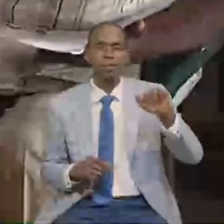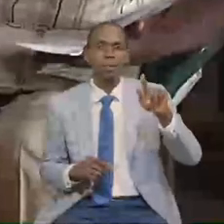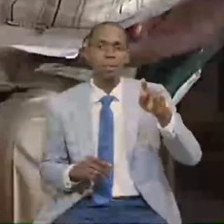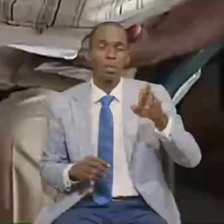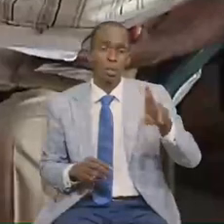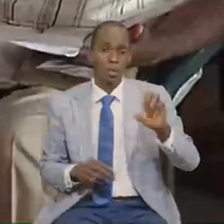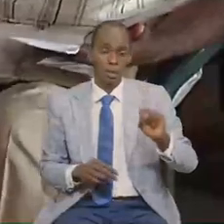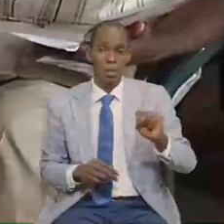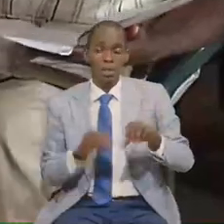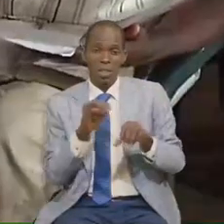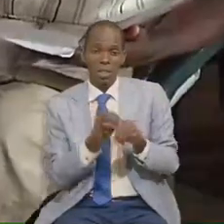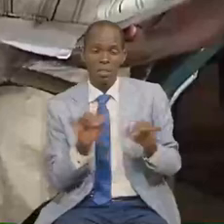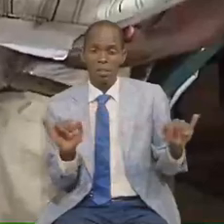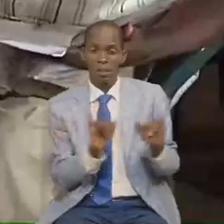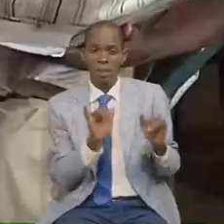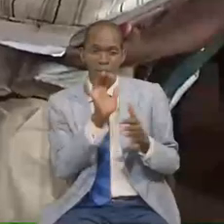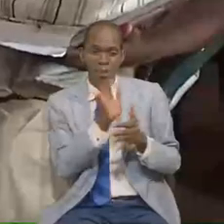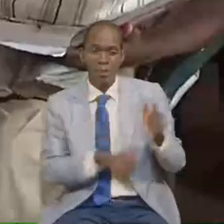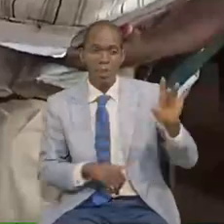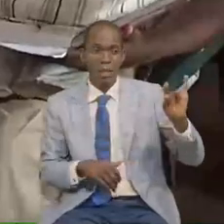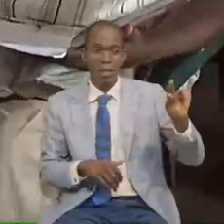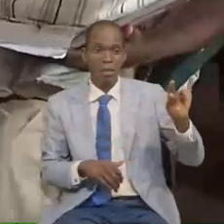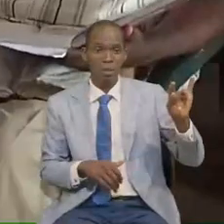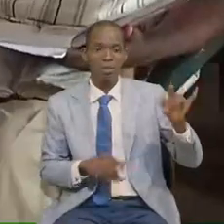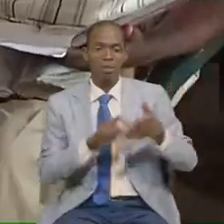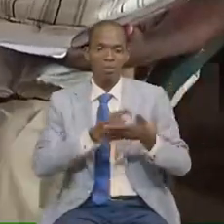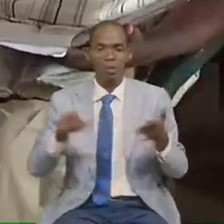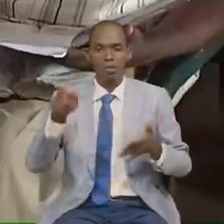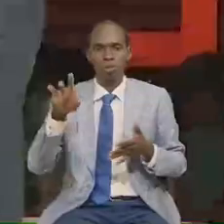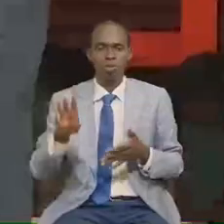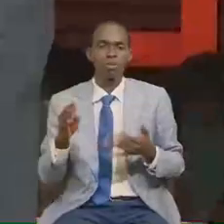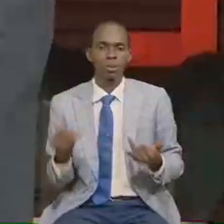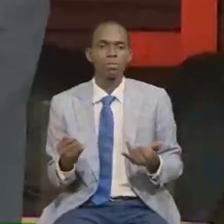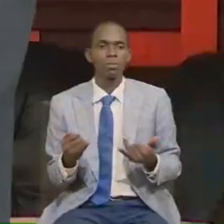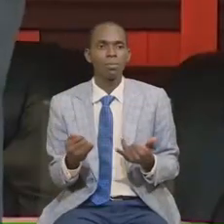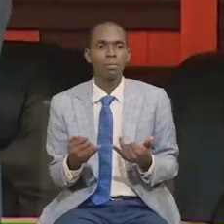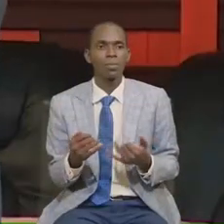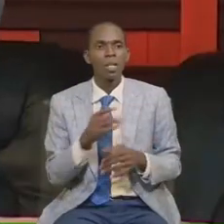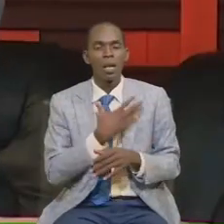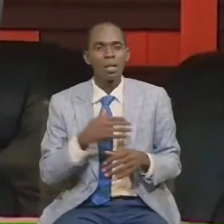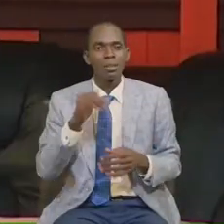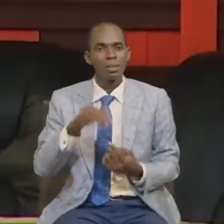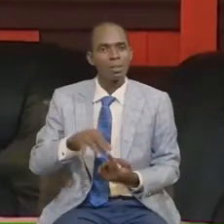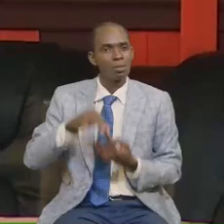même chapitre. Verset 24. Un juif nommé Apollos,